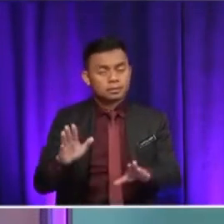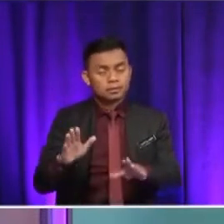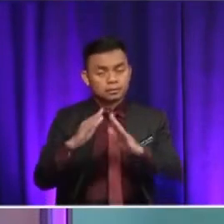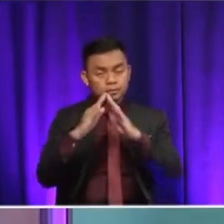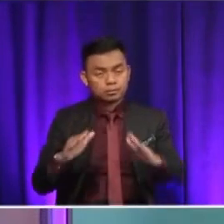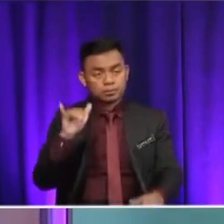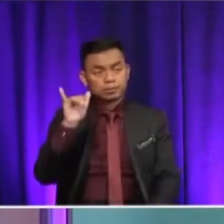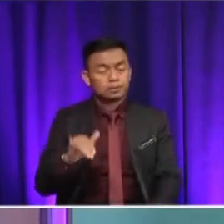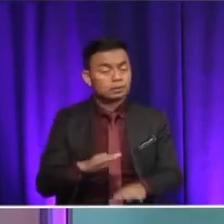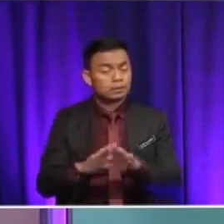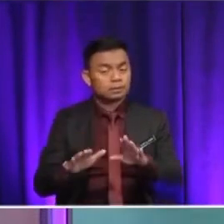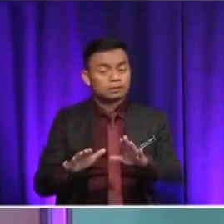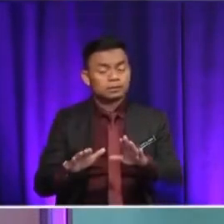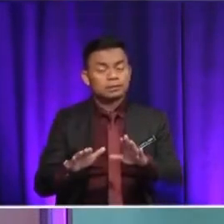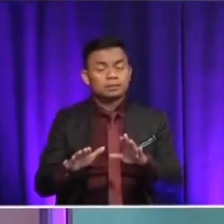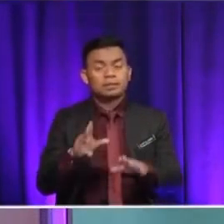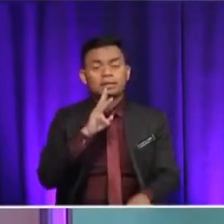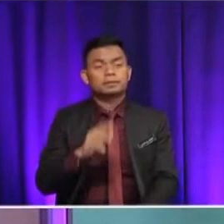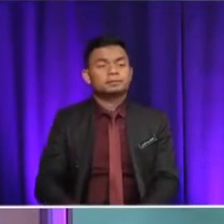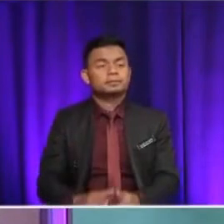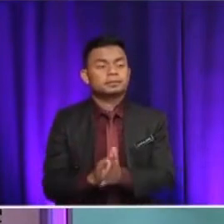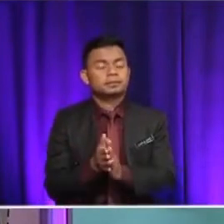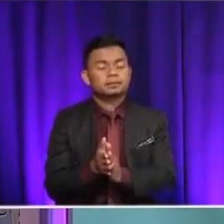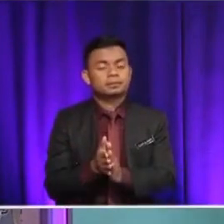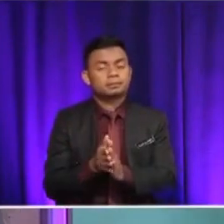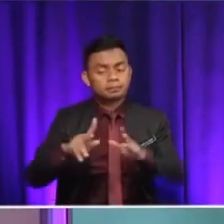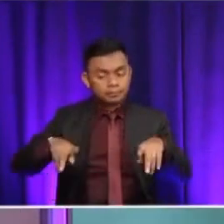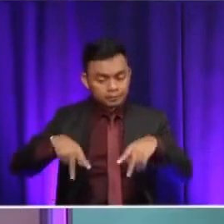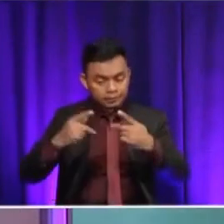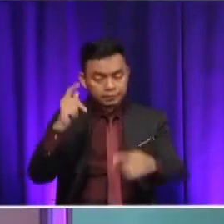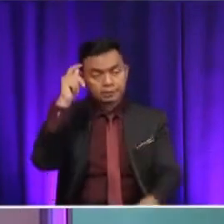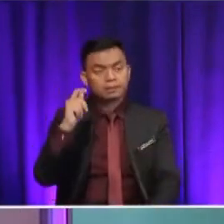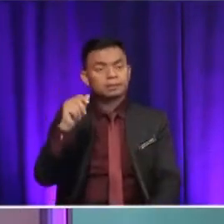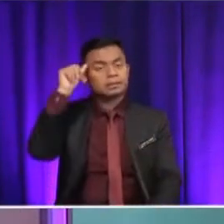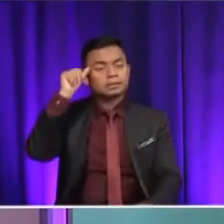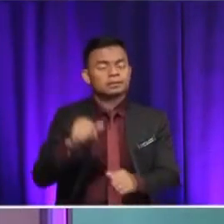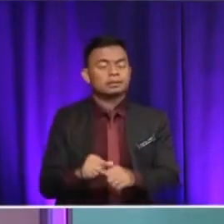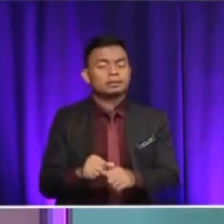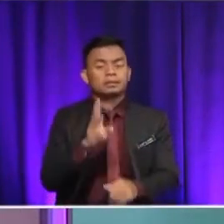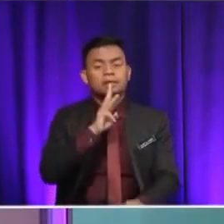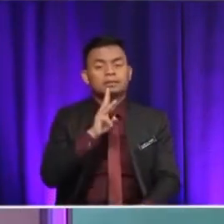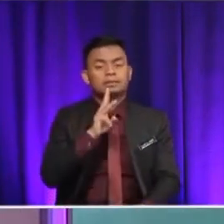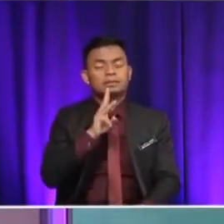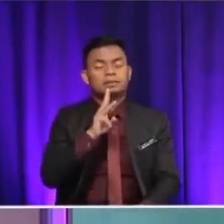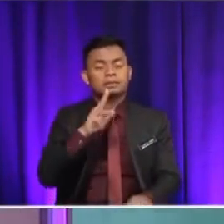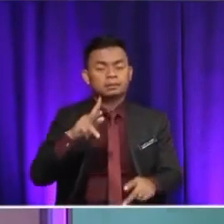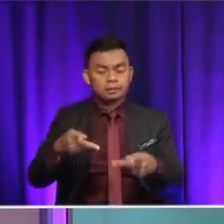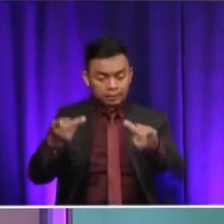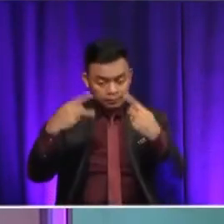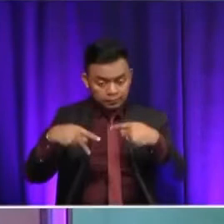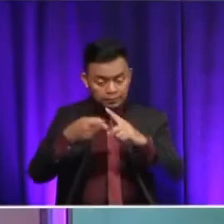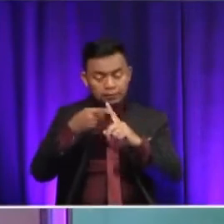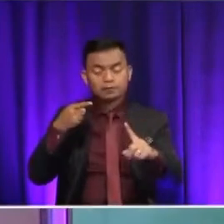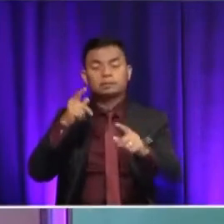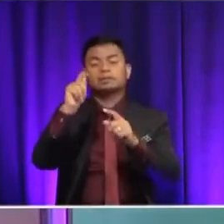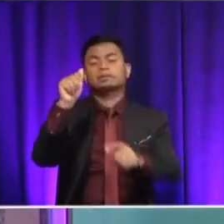air. Jadi bila kita pergi tandas tu, kita ingat, okey, air ni datang daripada tangki. Bekalan air tidak